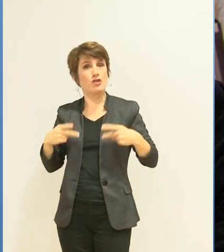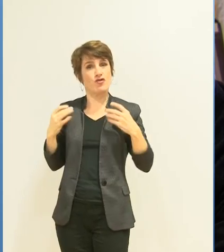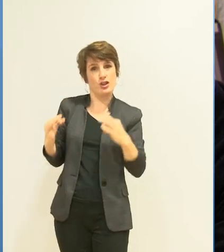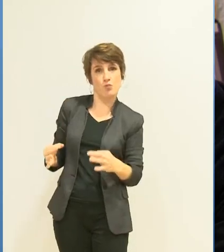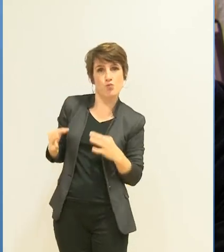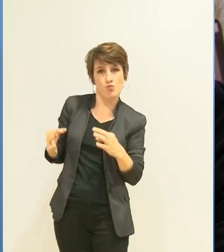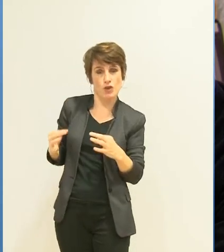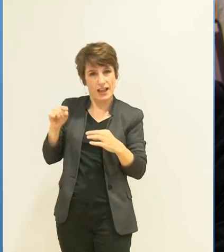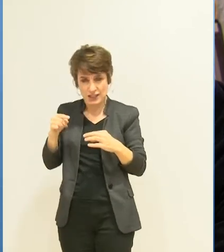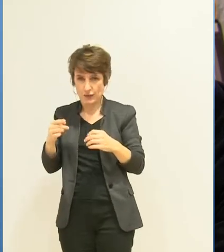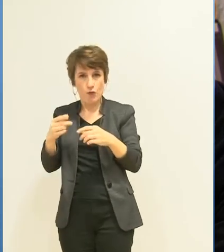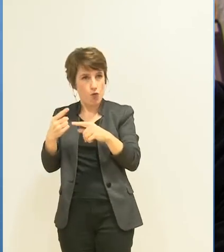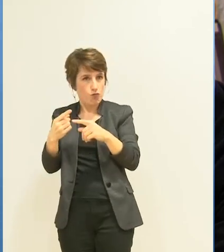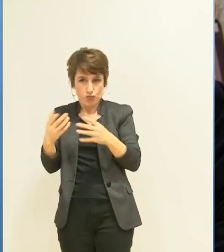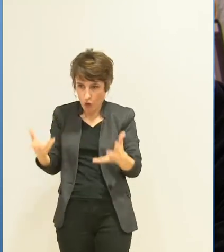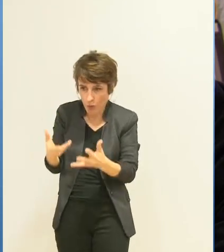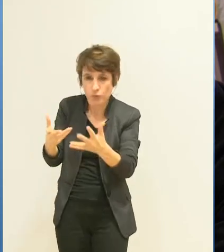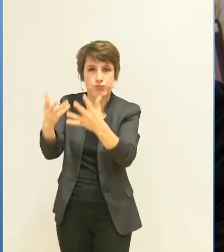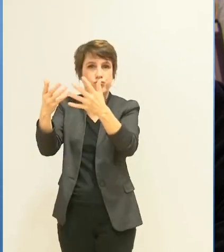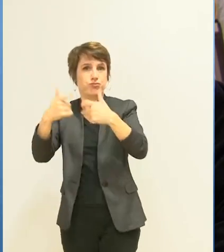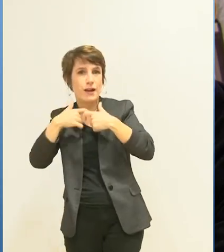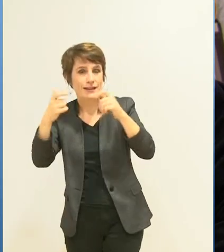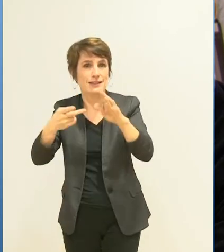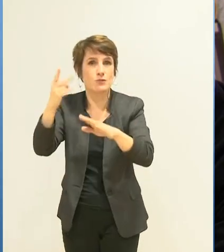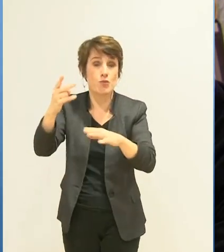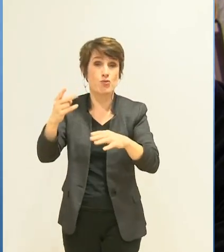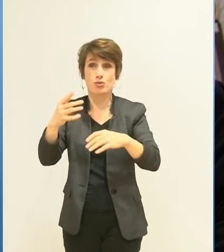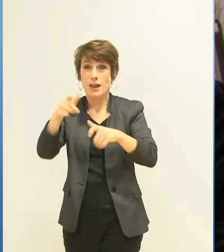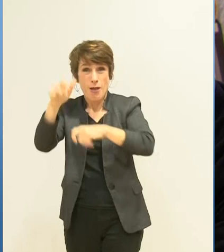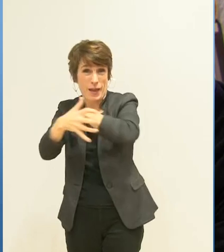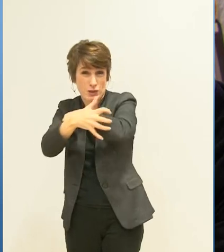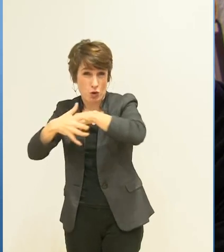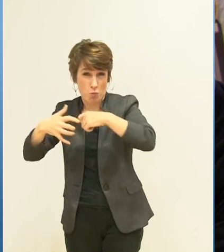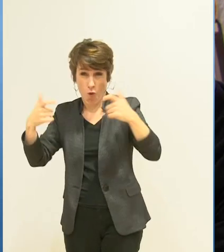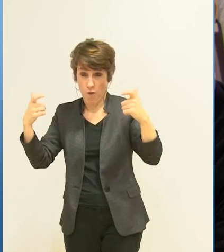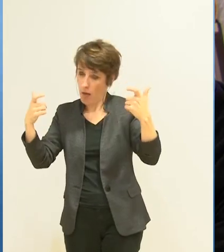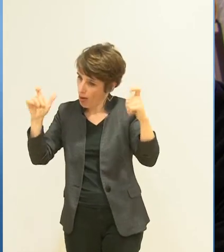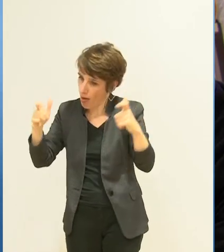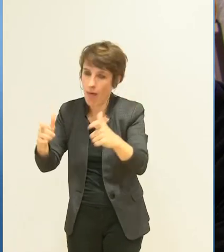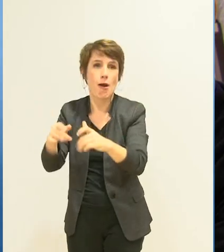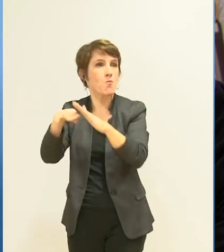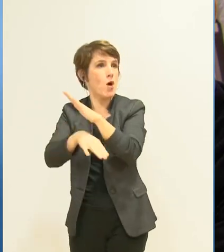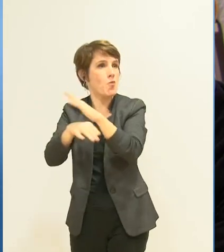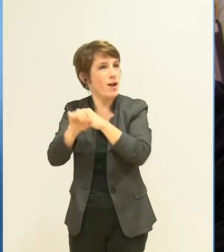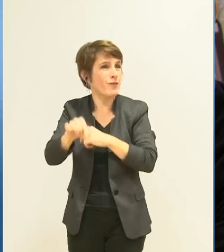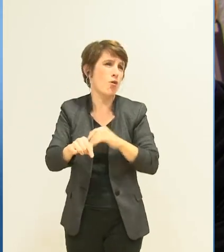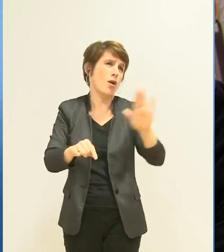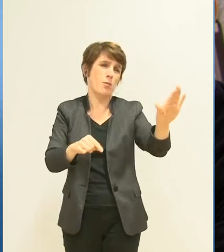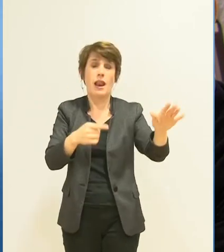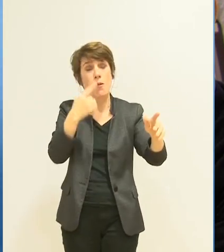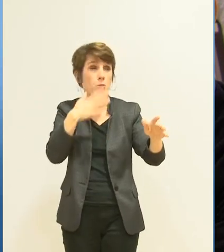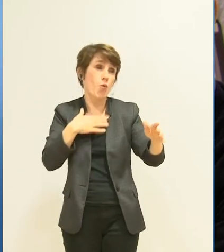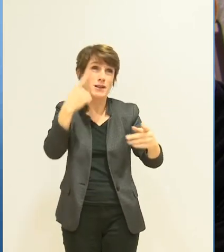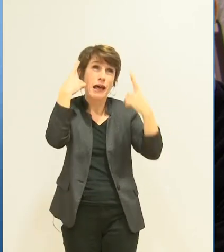les poupées la paupérisation malheureusement il ne s'agit que d'un habillage larmoyant d'une réalité